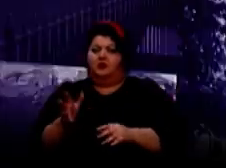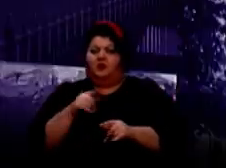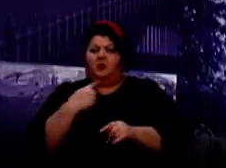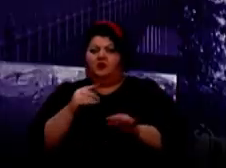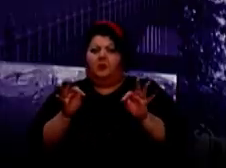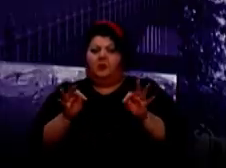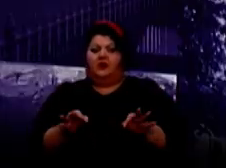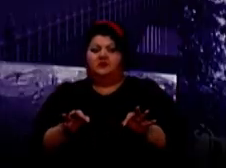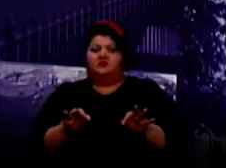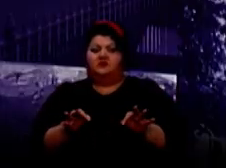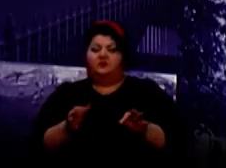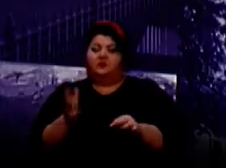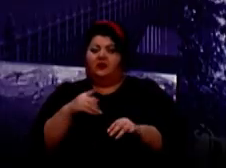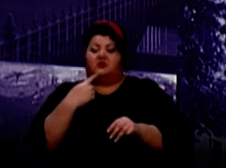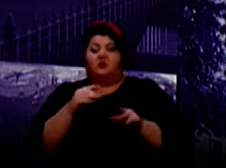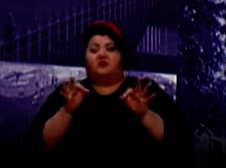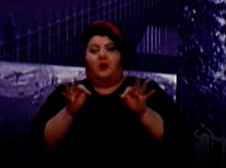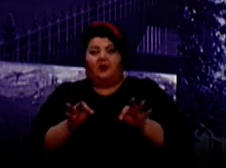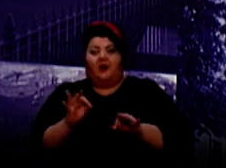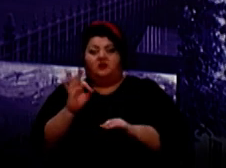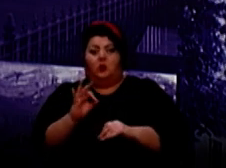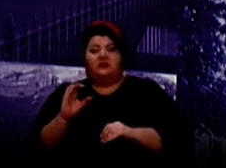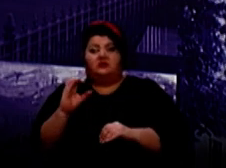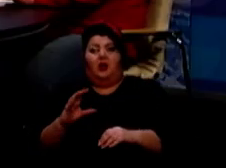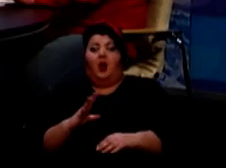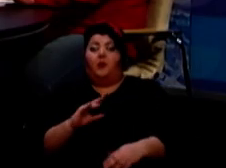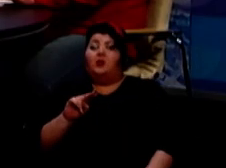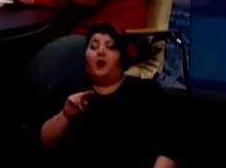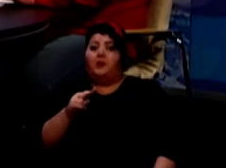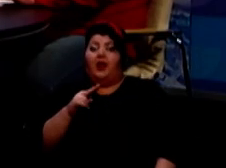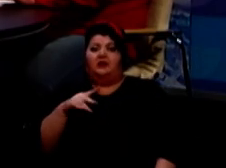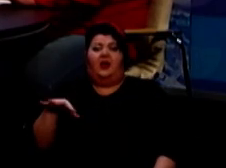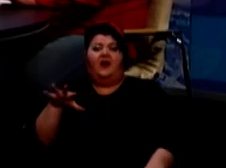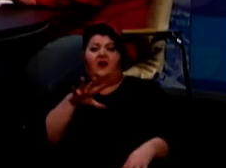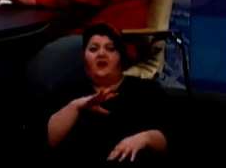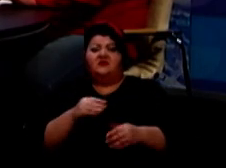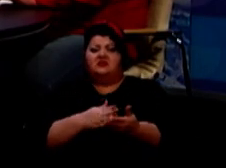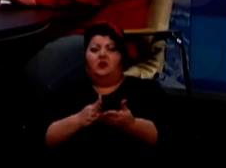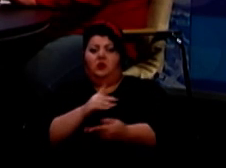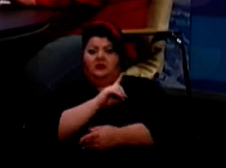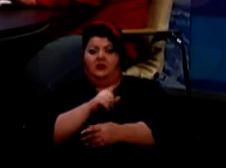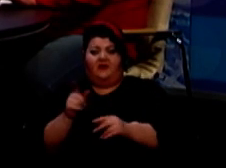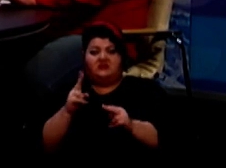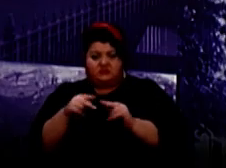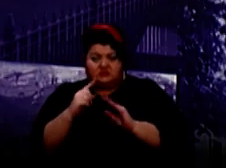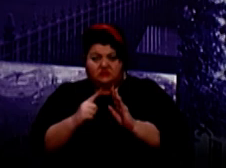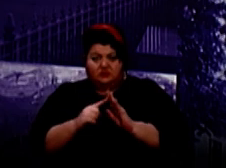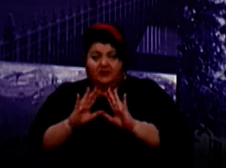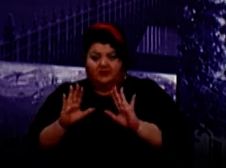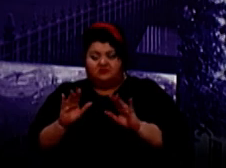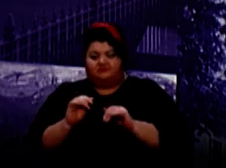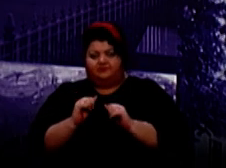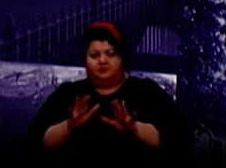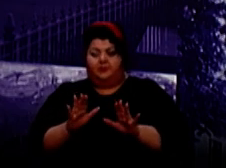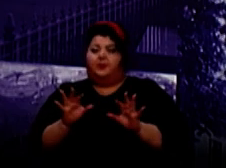правду. Давайте говорити правду, Олександр Сергійович. Була п'ятниця, про це говорили всі політичні сили. Ви, здається, мені закінчили запитання. Так, будь ласка, давайте